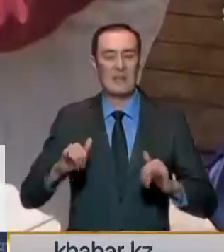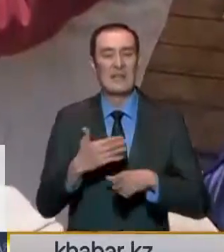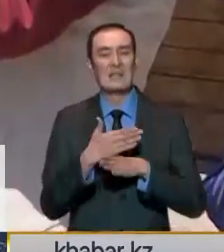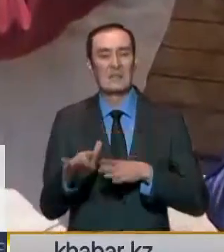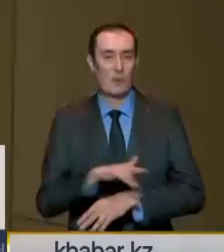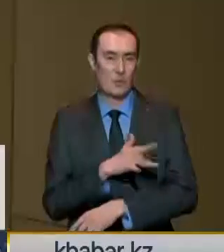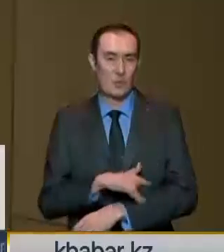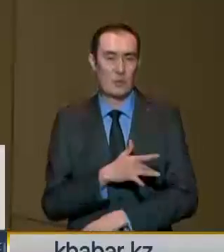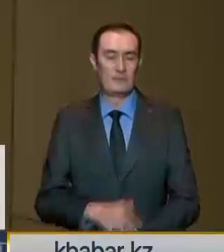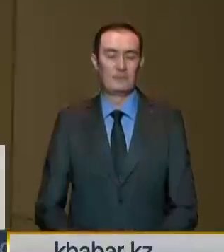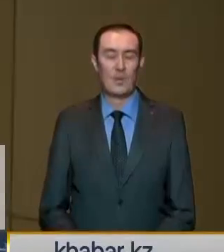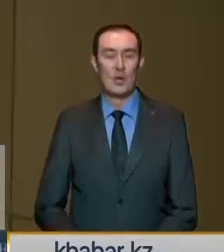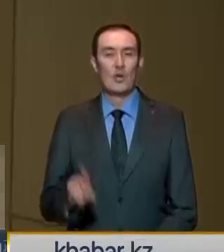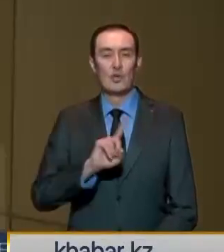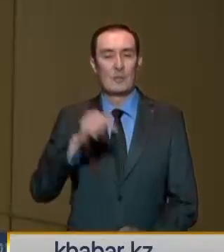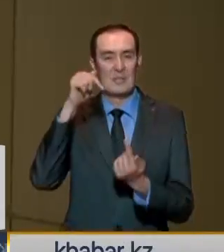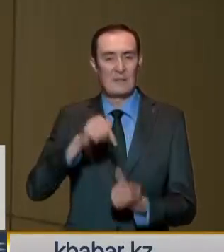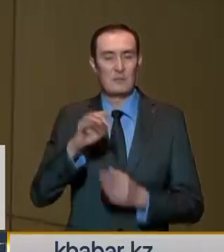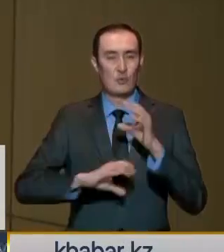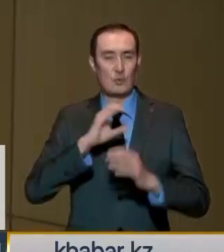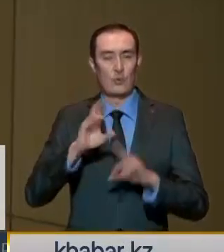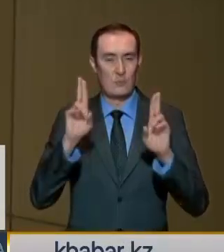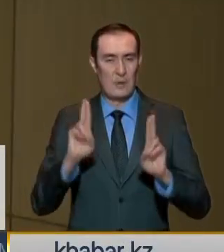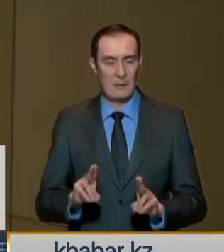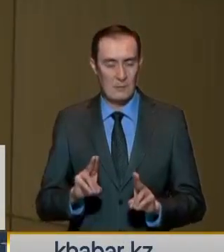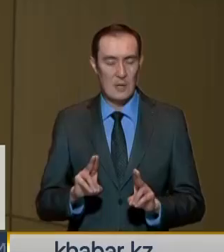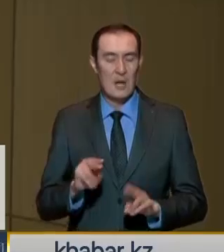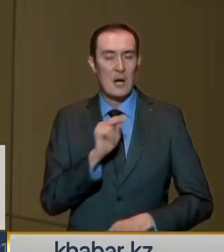услуг. Чтобы соответствовать международному уровню, работаем над,